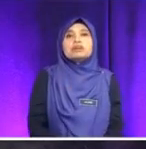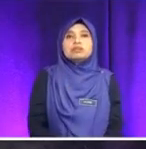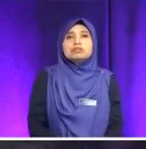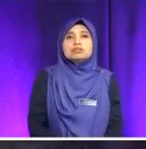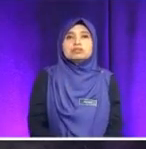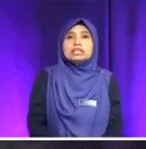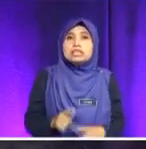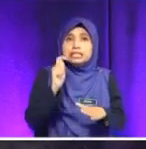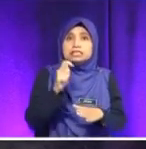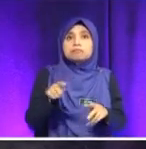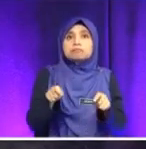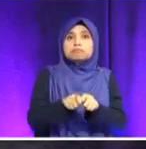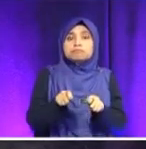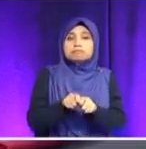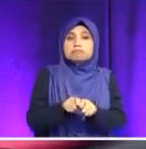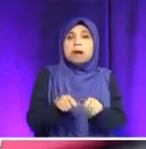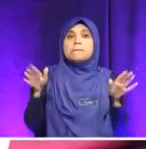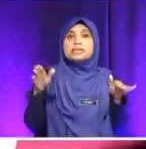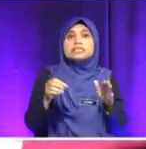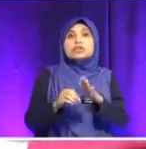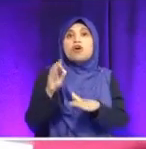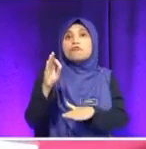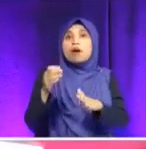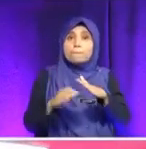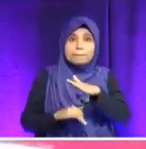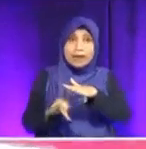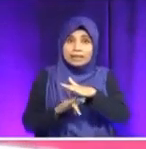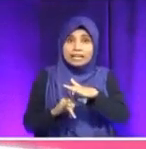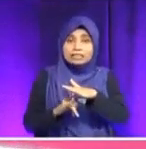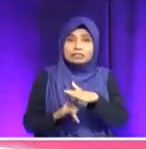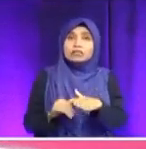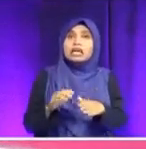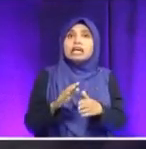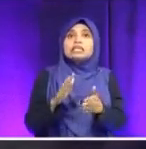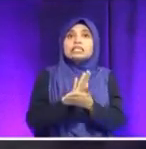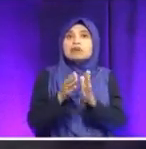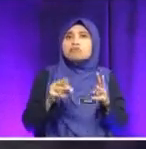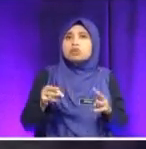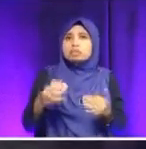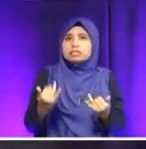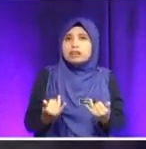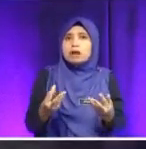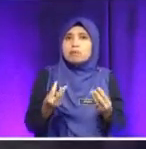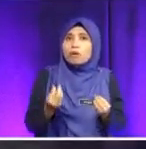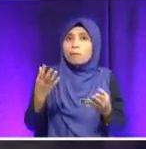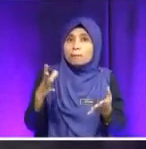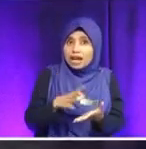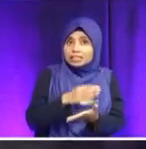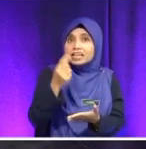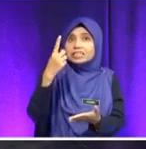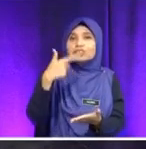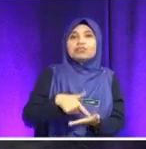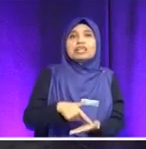pinwheel, rose, macam-macam kat atas ni. Baik cikgu, murid-murid kita nak belajar satu lagi lah cikgu. Boleh ke? Boleh, tak ada masalah. Mereka dah semangat